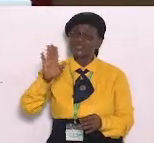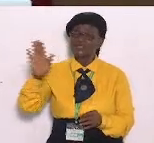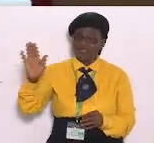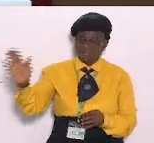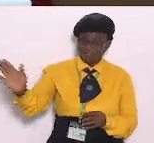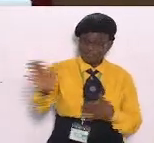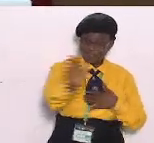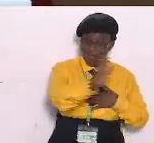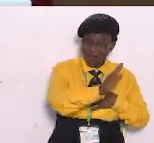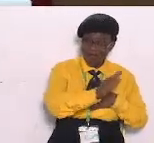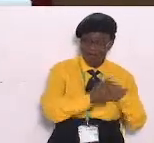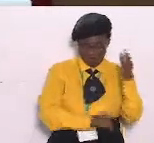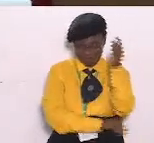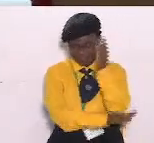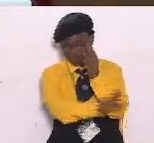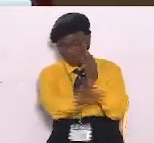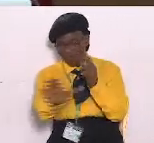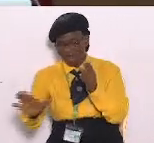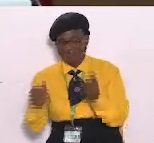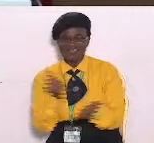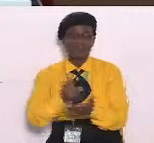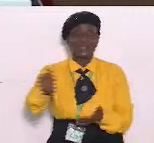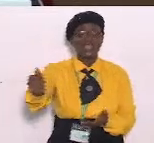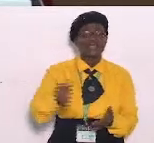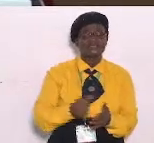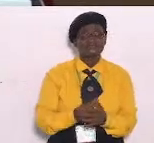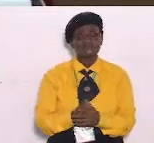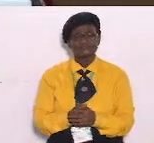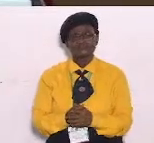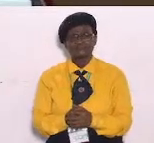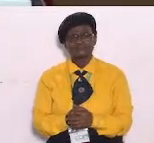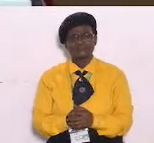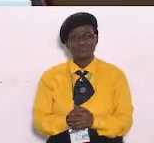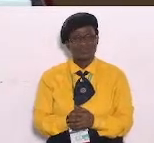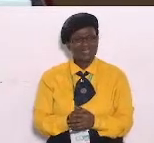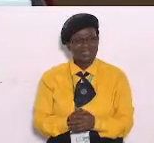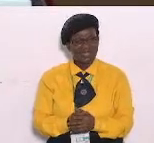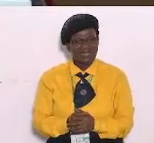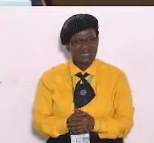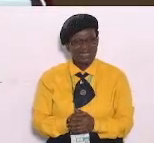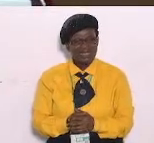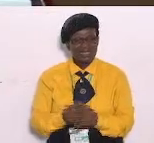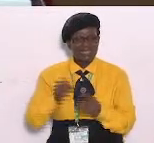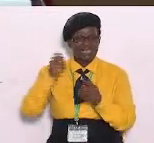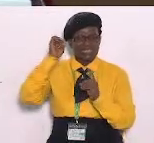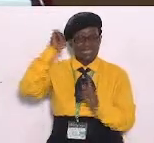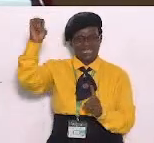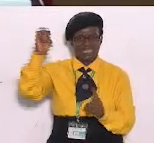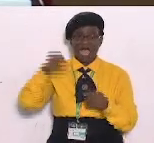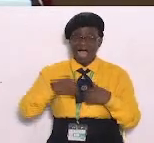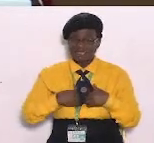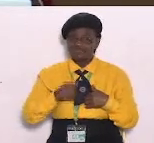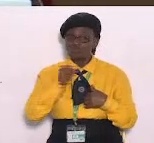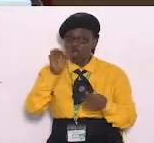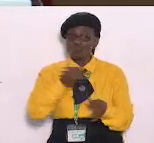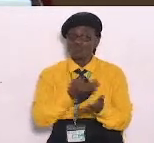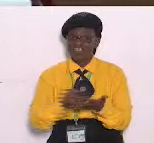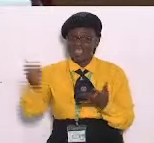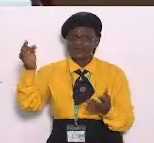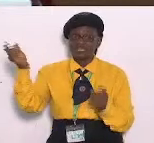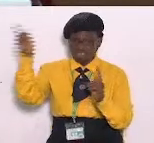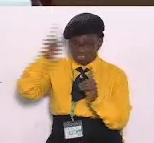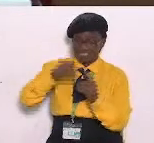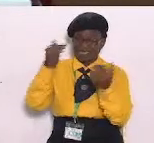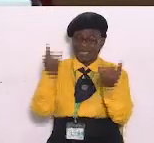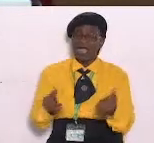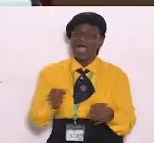je serai ta source c'est ce qu'il m'avait il n'a jamais échoué jusqu'à